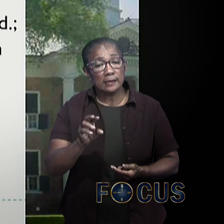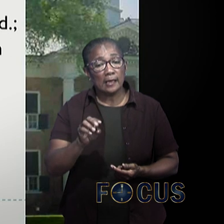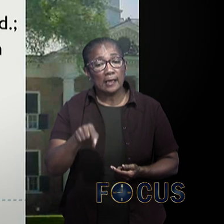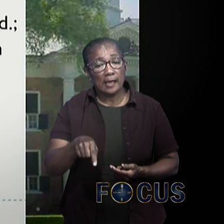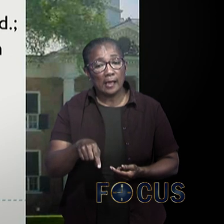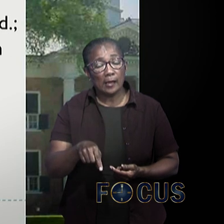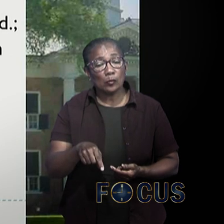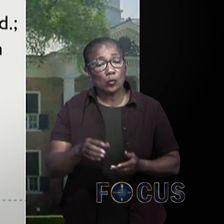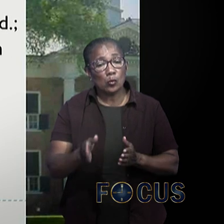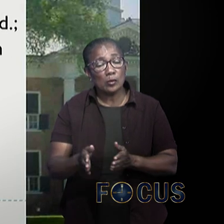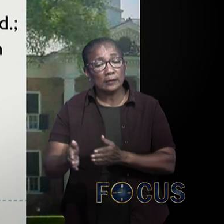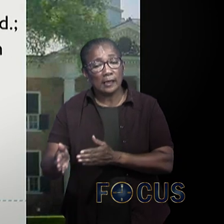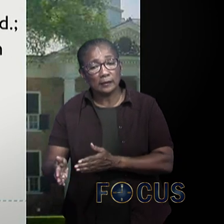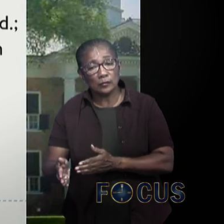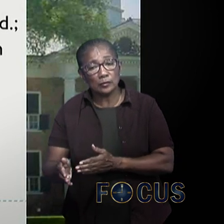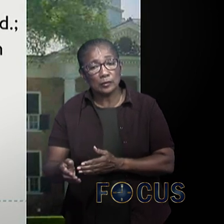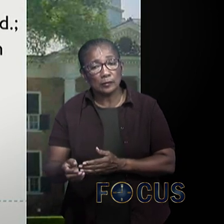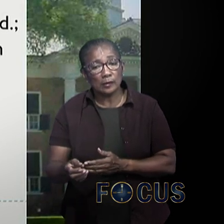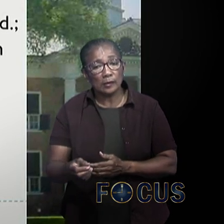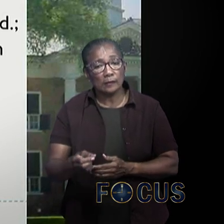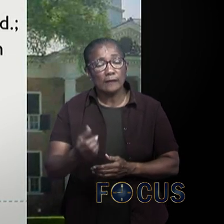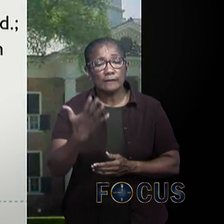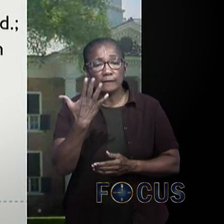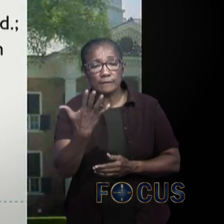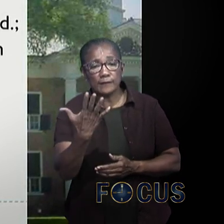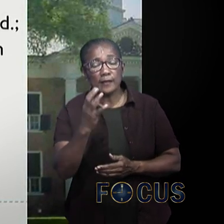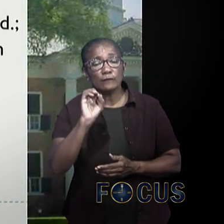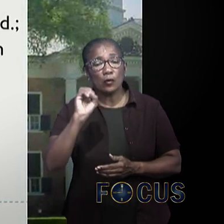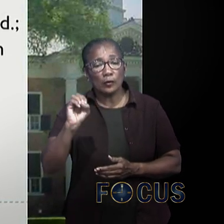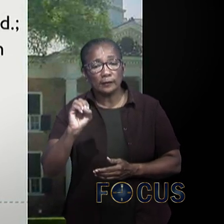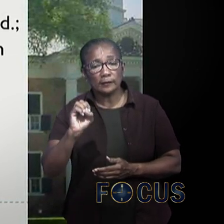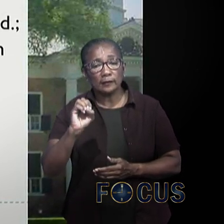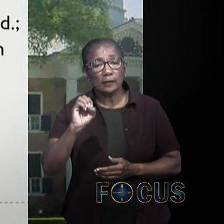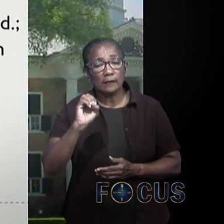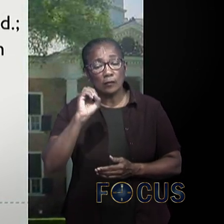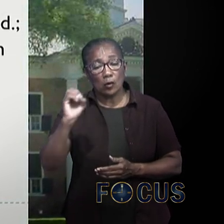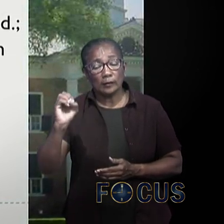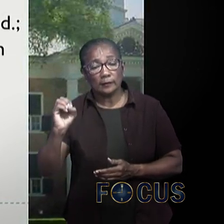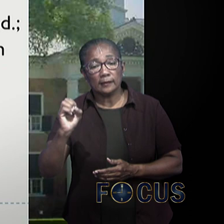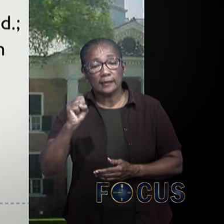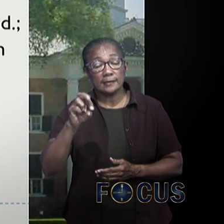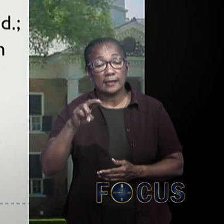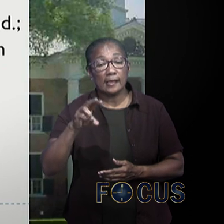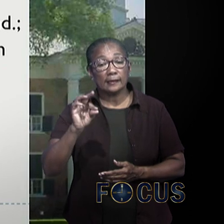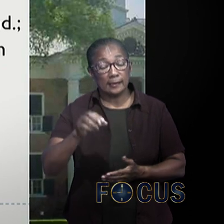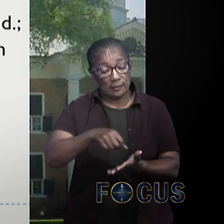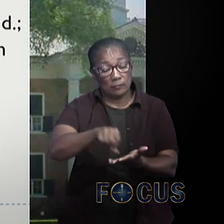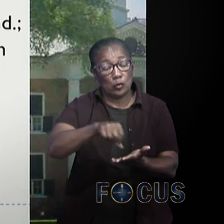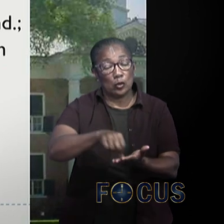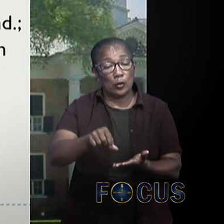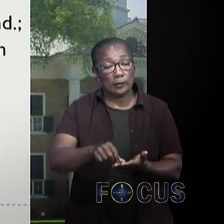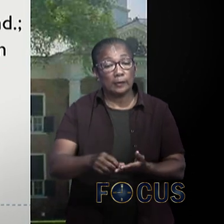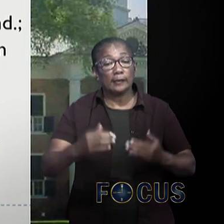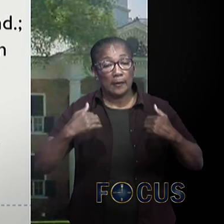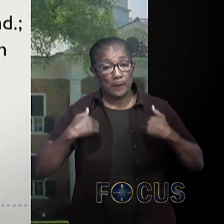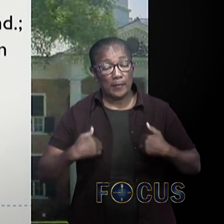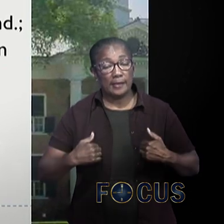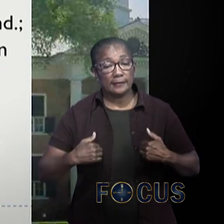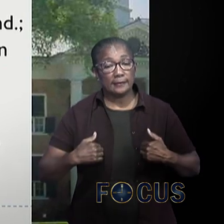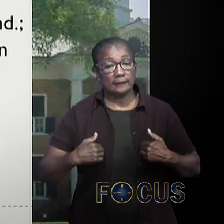gepensioneerden. Verder ook mensen met een beperking, zwakke huishoudens en zij die vanwege COVID-19 werkloos zijn geworden, als